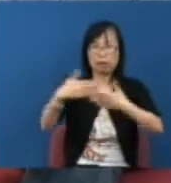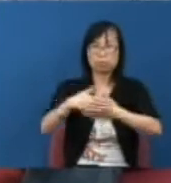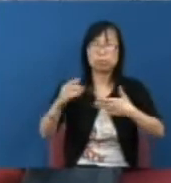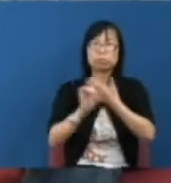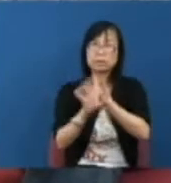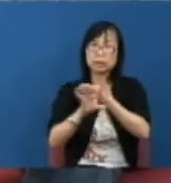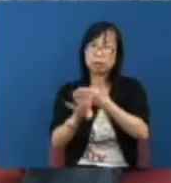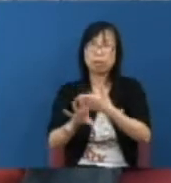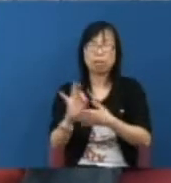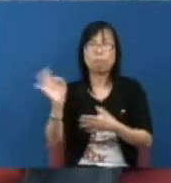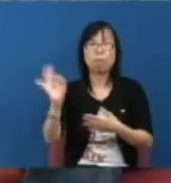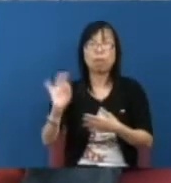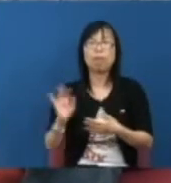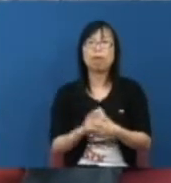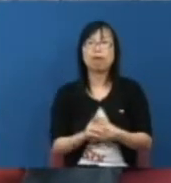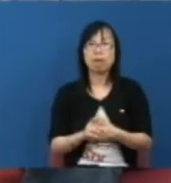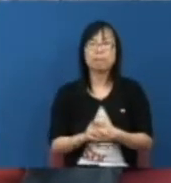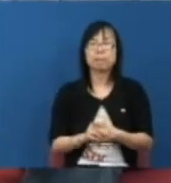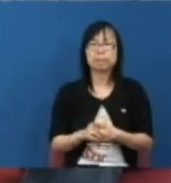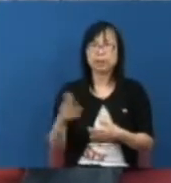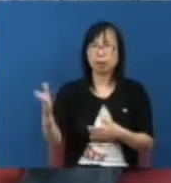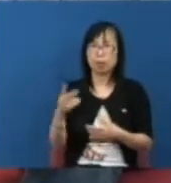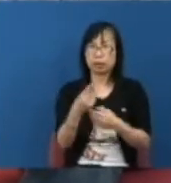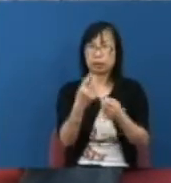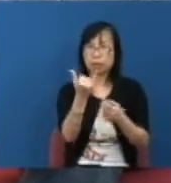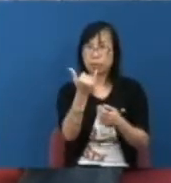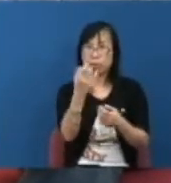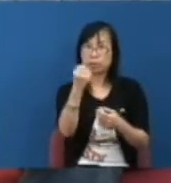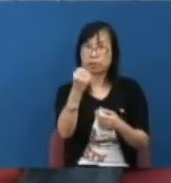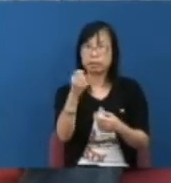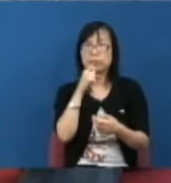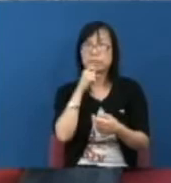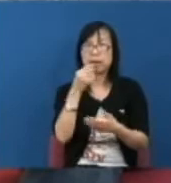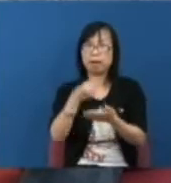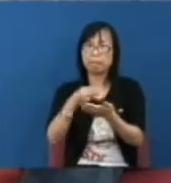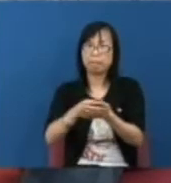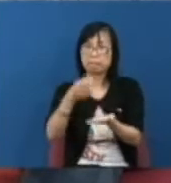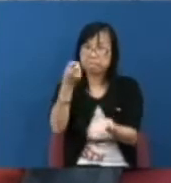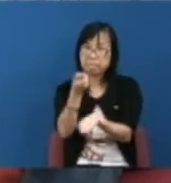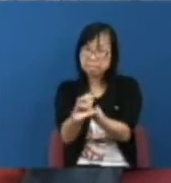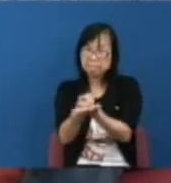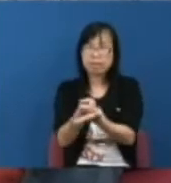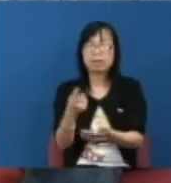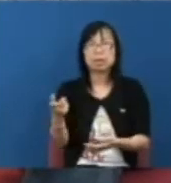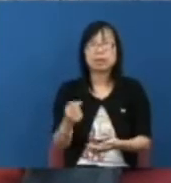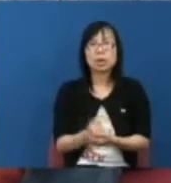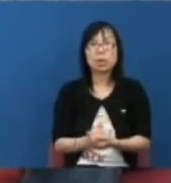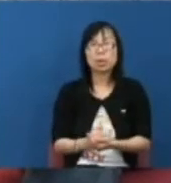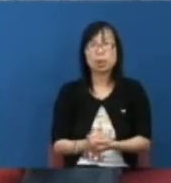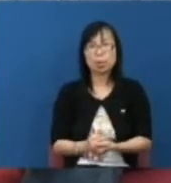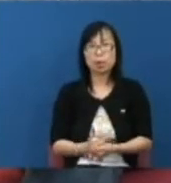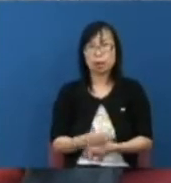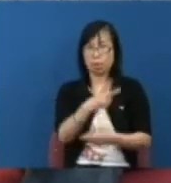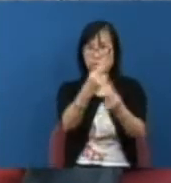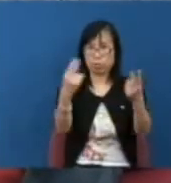啊 ？No claim bonus 係嘛 ？NCB 係嘛？因為六十咧你就買燃疏都平啲係嘛？咁同一道理就將嗰、那個。